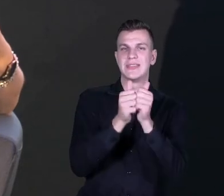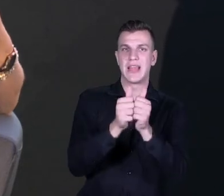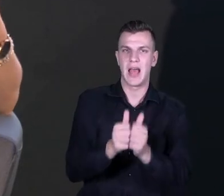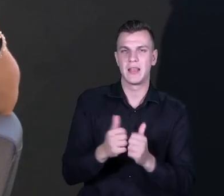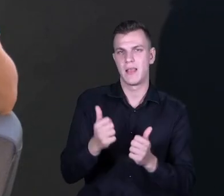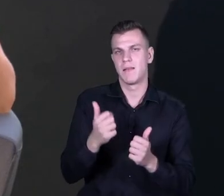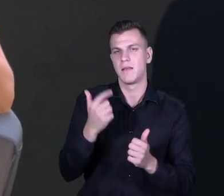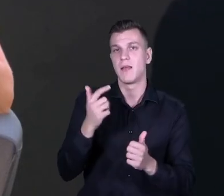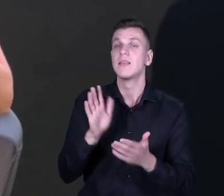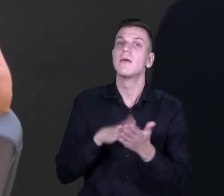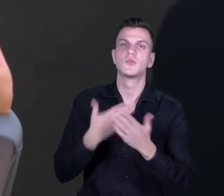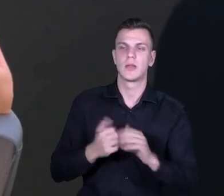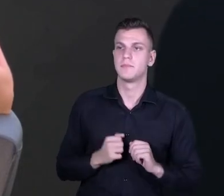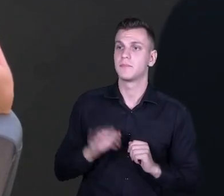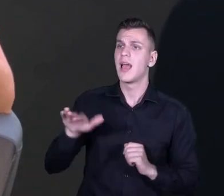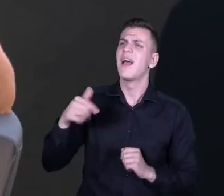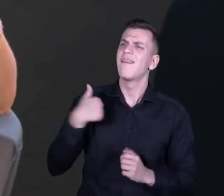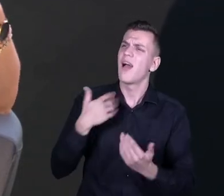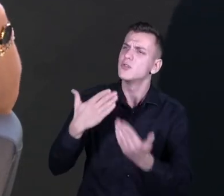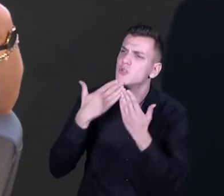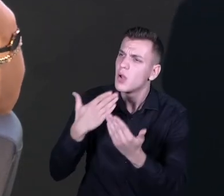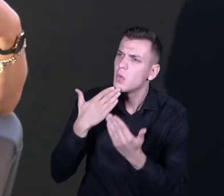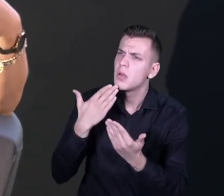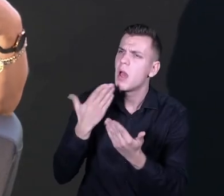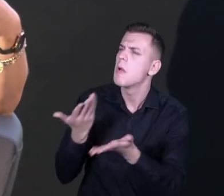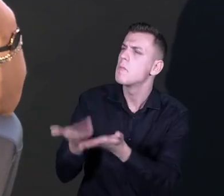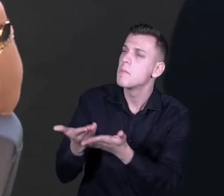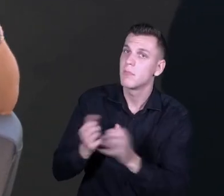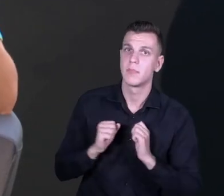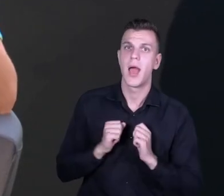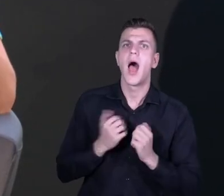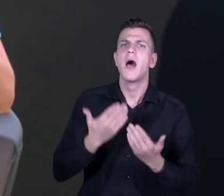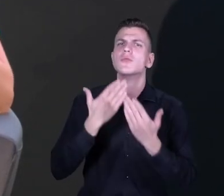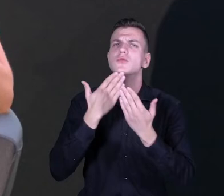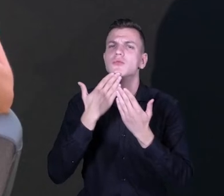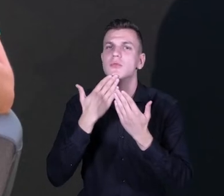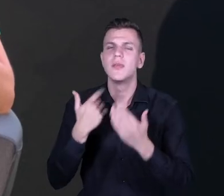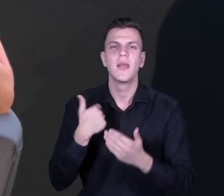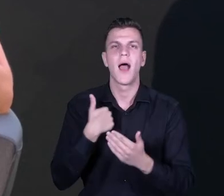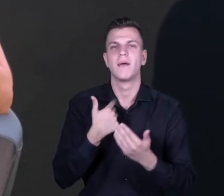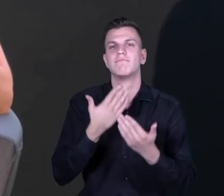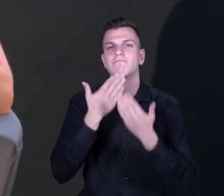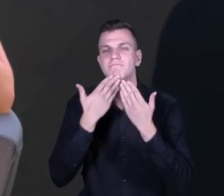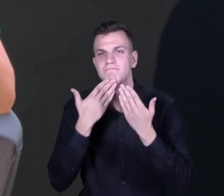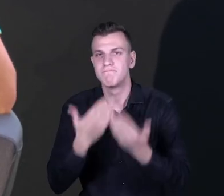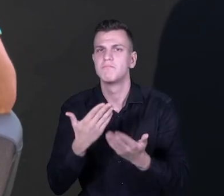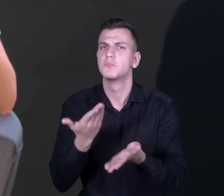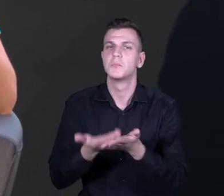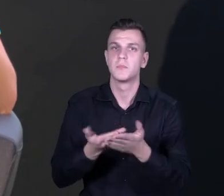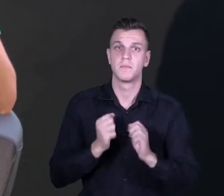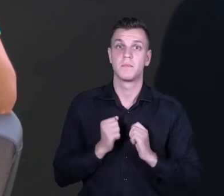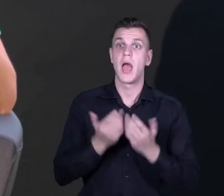pokazać. Jestem ci wdzięczny za, dziękuję ci, albo dziś dla mnie byłeś, byłaś. I